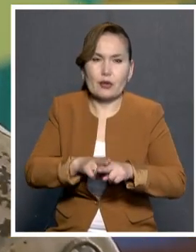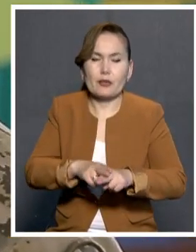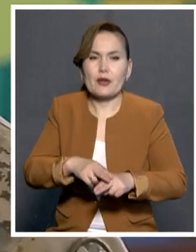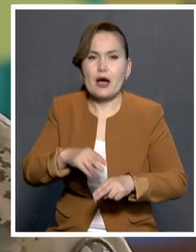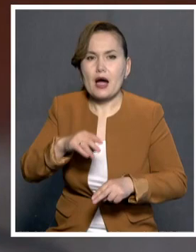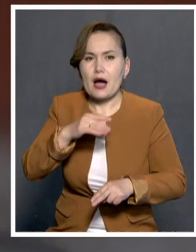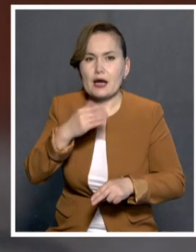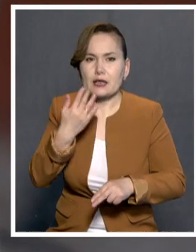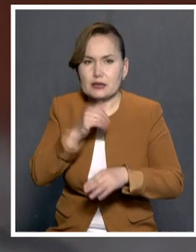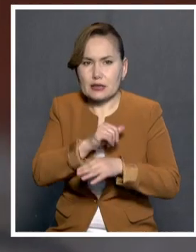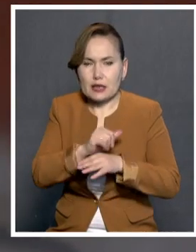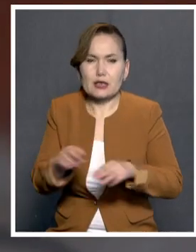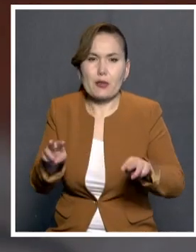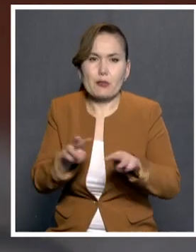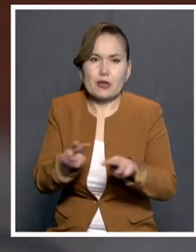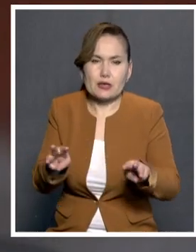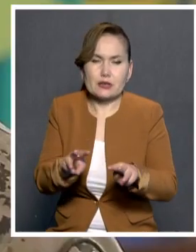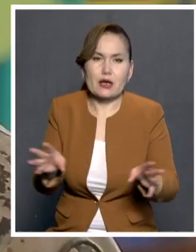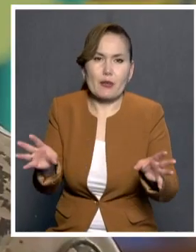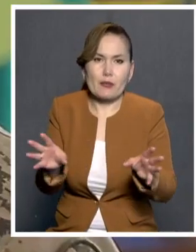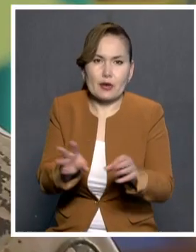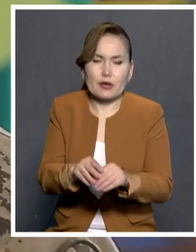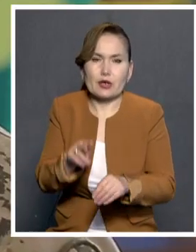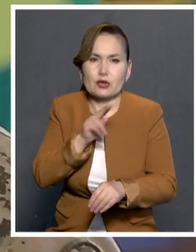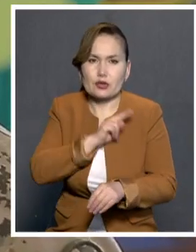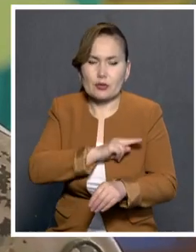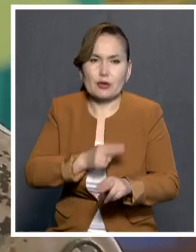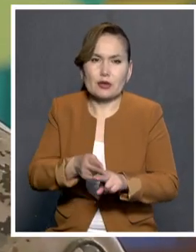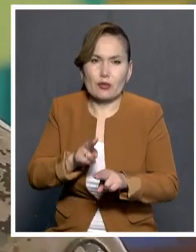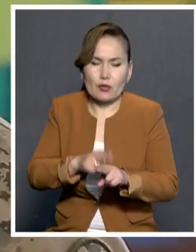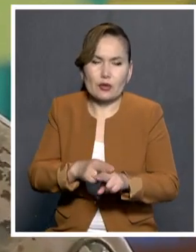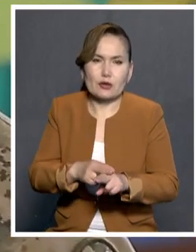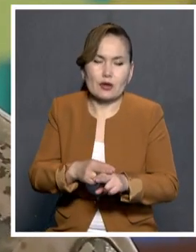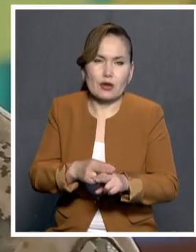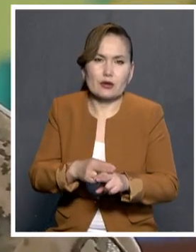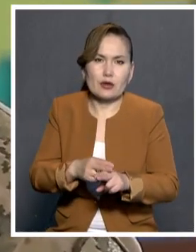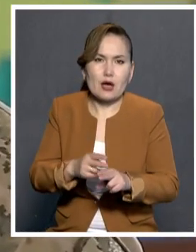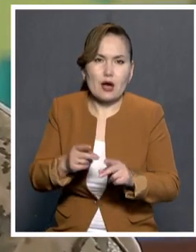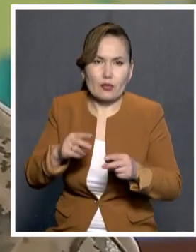министрліктеріне тағы басқа органдарға өздерінің әкімшіліктері арқылы шығуларына болады.